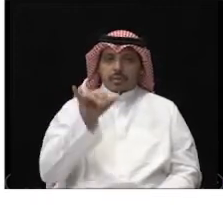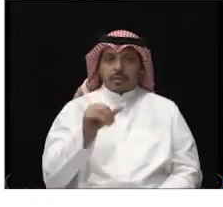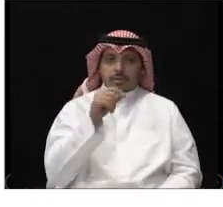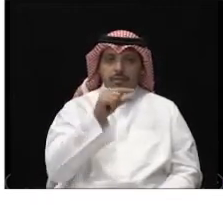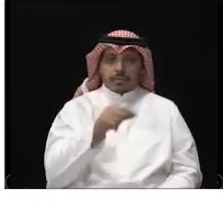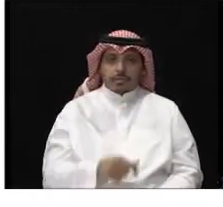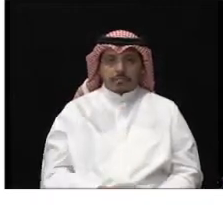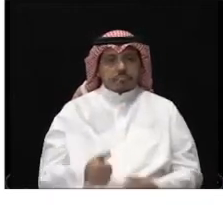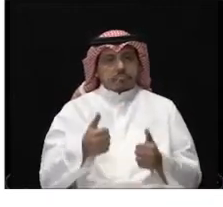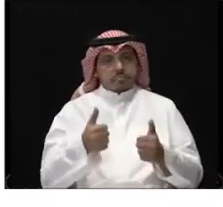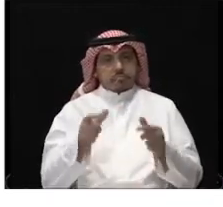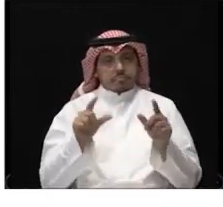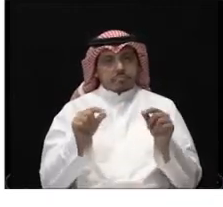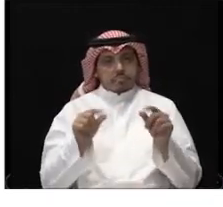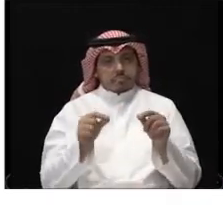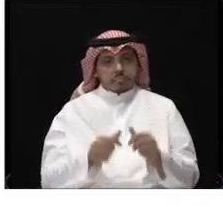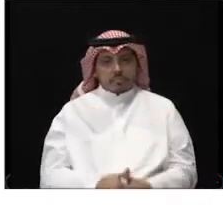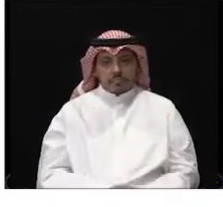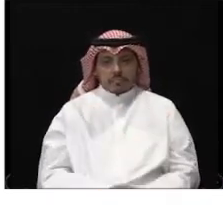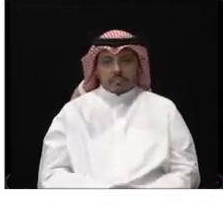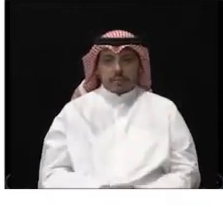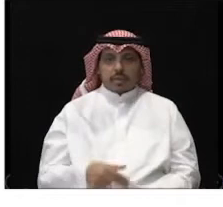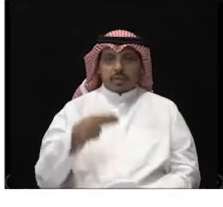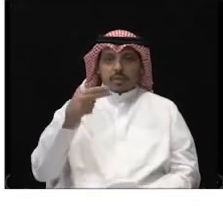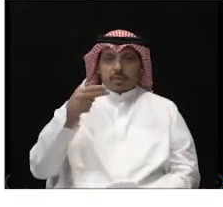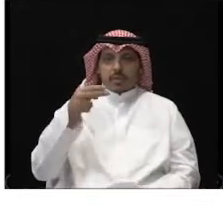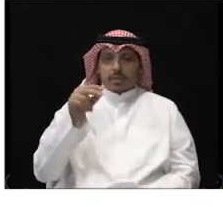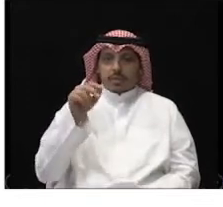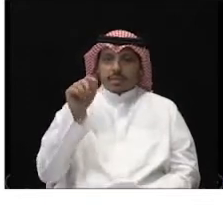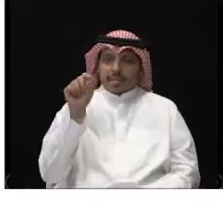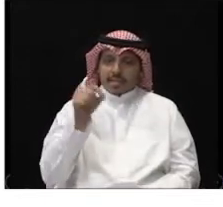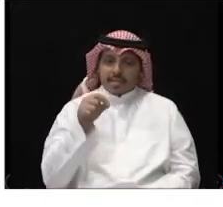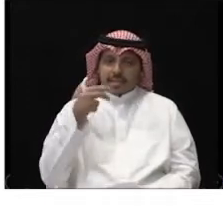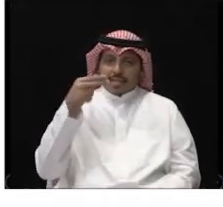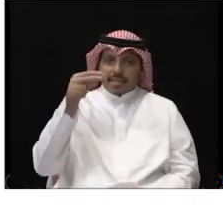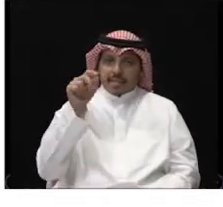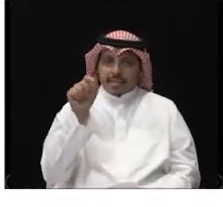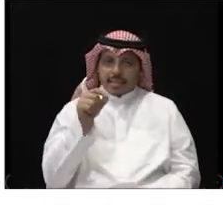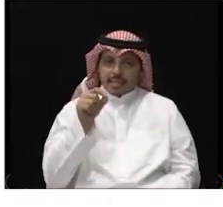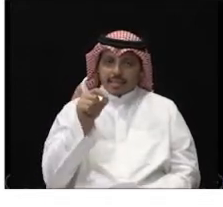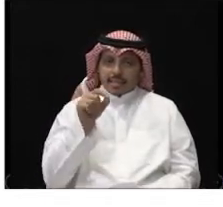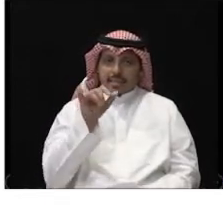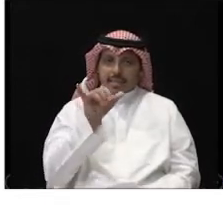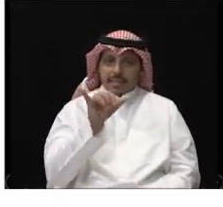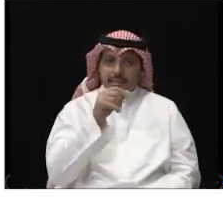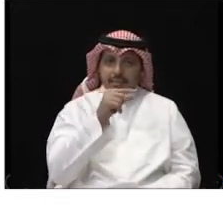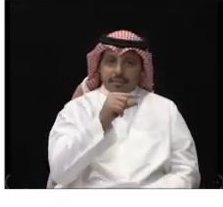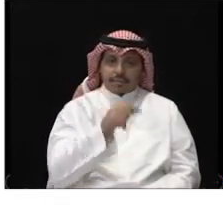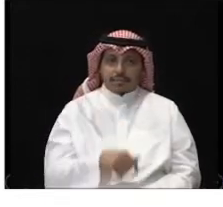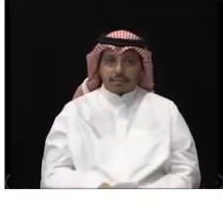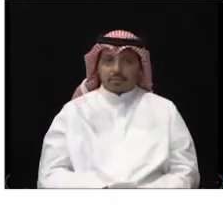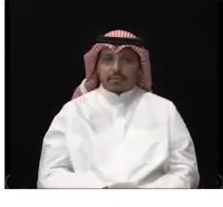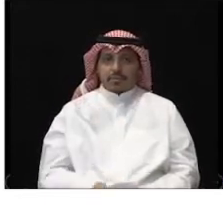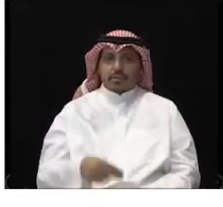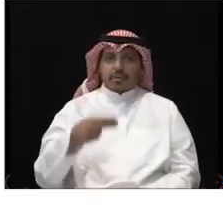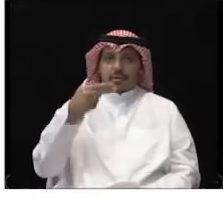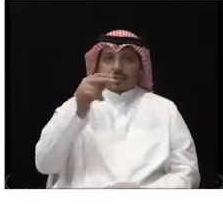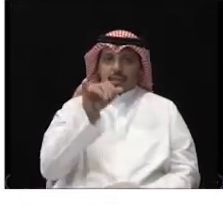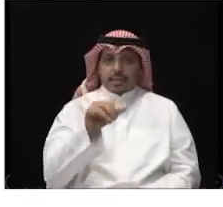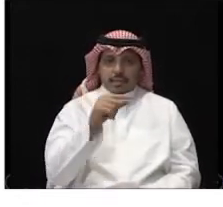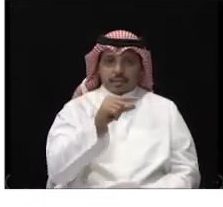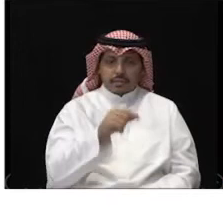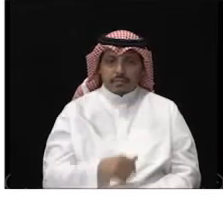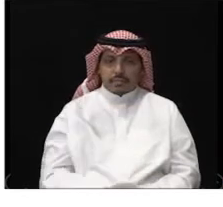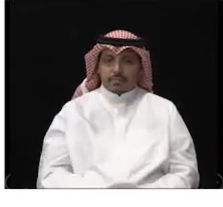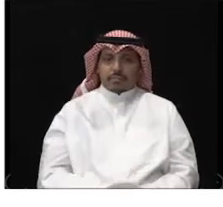ممتاز، رائع جدا. إذن عي عي، صوت طويل، عيد عيد،